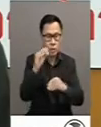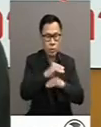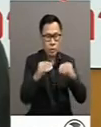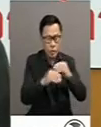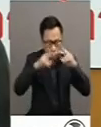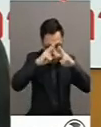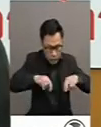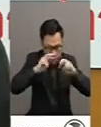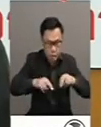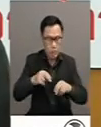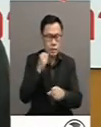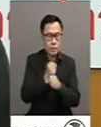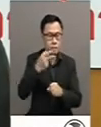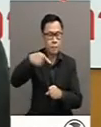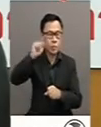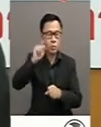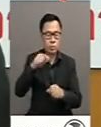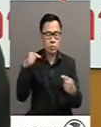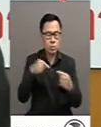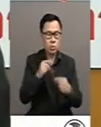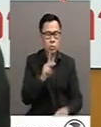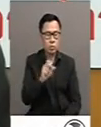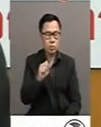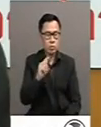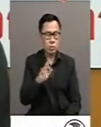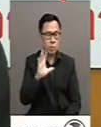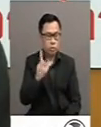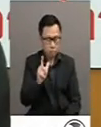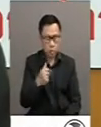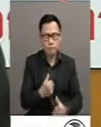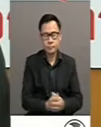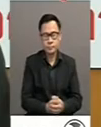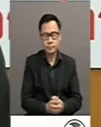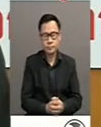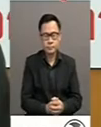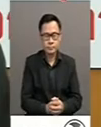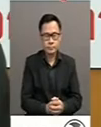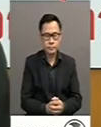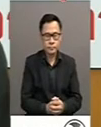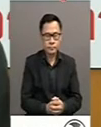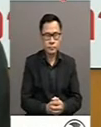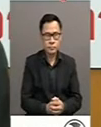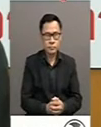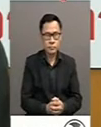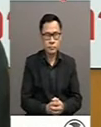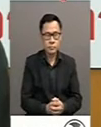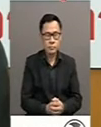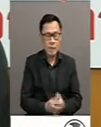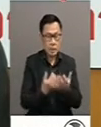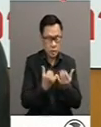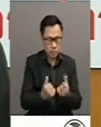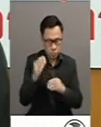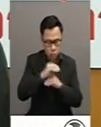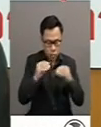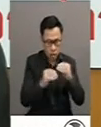ทุนวิจัยและพัฒนากิจการกระจายเสียงกิจการโทรทัศน์และกิจการโทรคมนาคมเพื่อประโยชน์สาธารณะนะครับมีโ